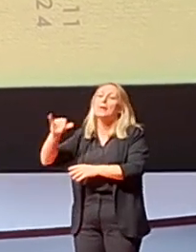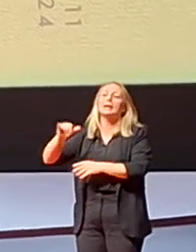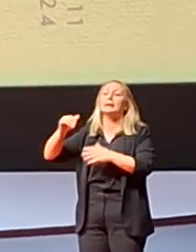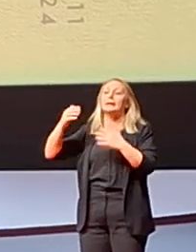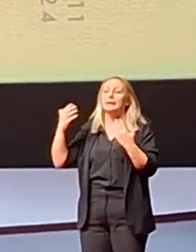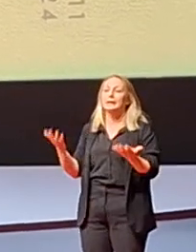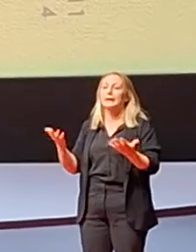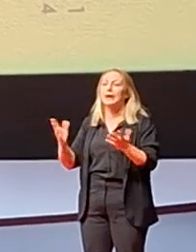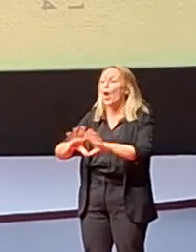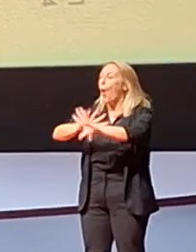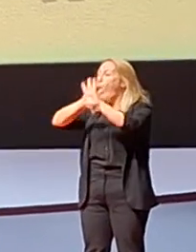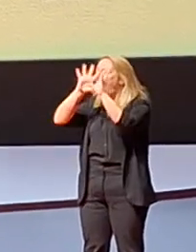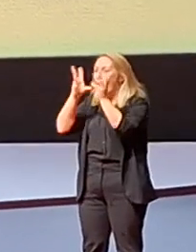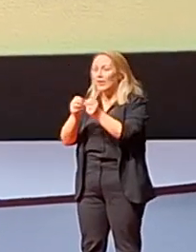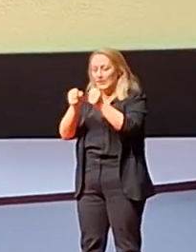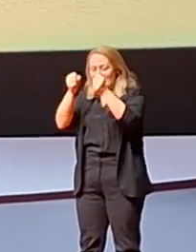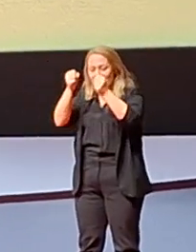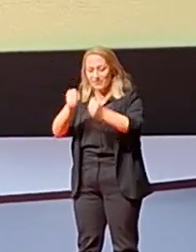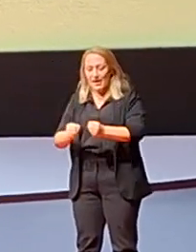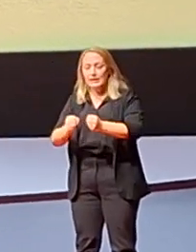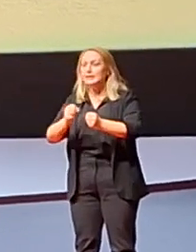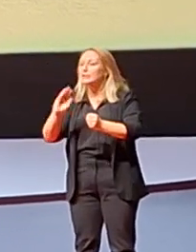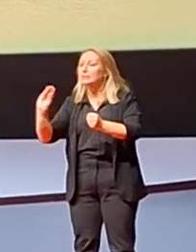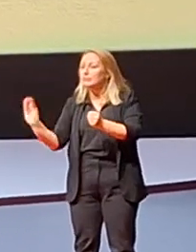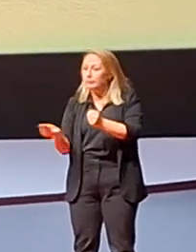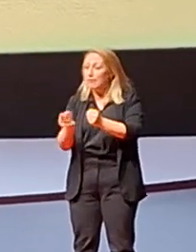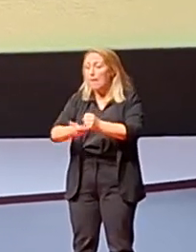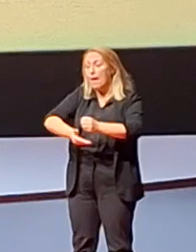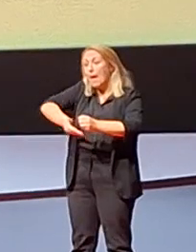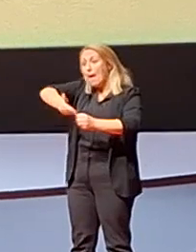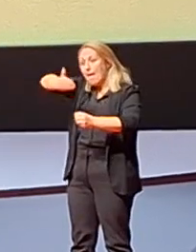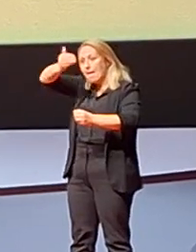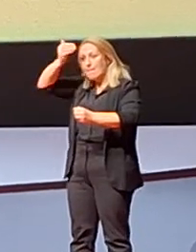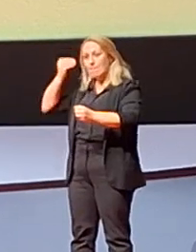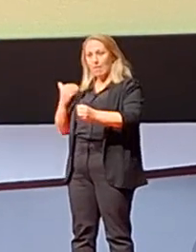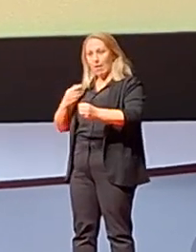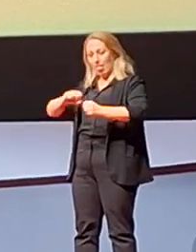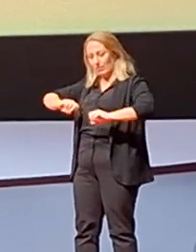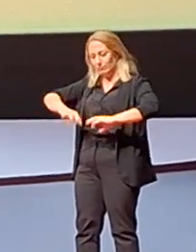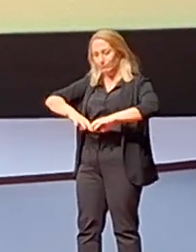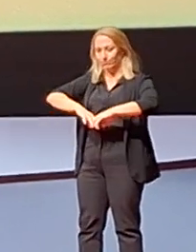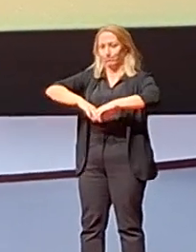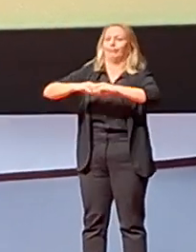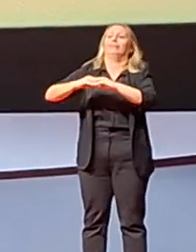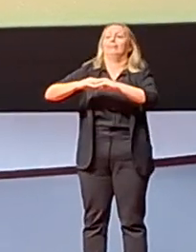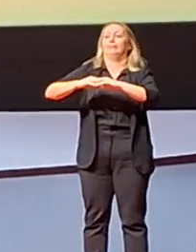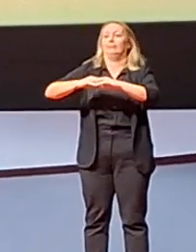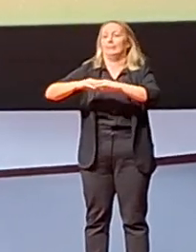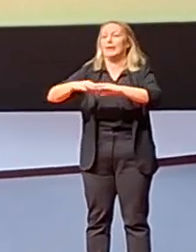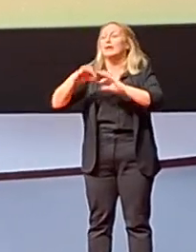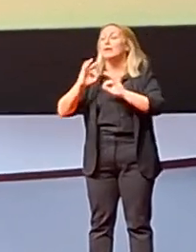αυτά στηρίζονται σε βάσεις που έχουν ήδη τεθεί, καθώς και στη δημιουργική αλυσίδα